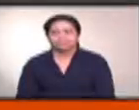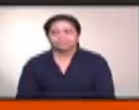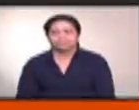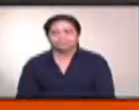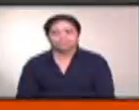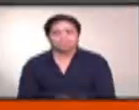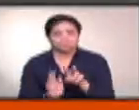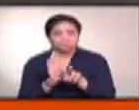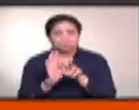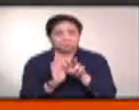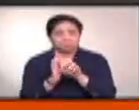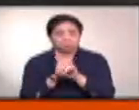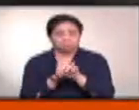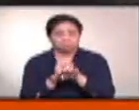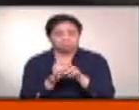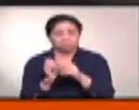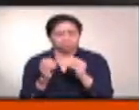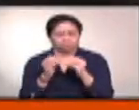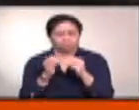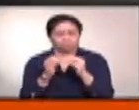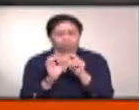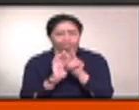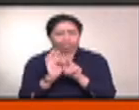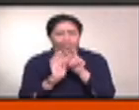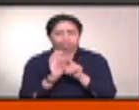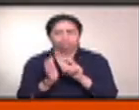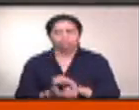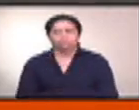Pinduan mo na? Oh, iba.